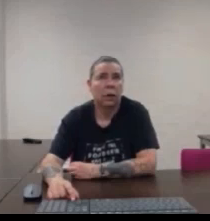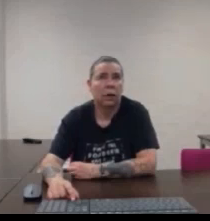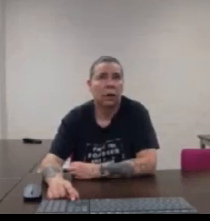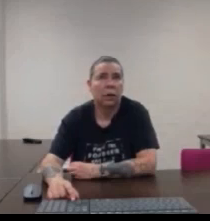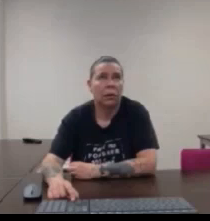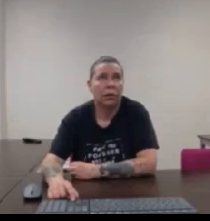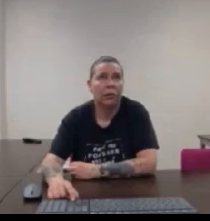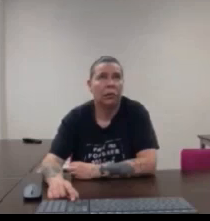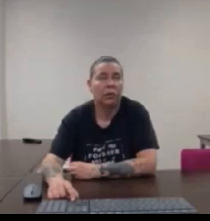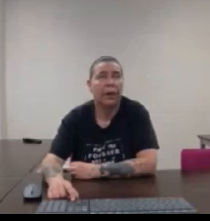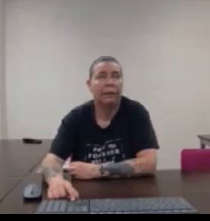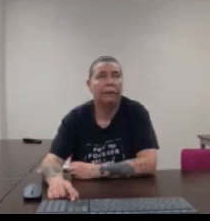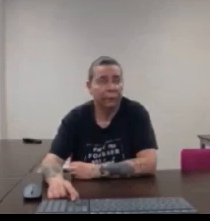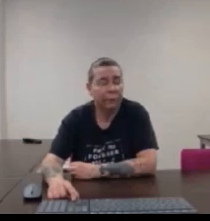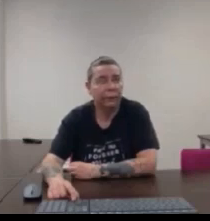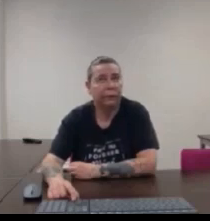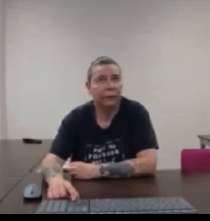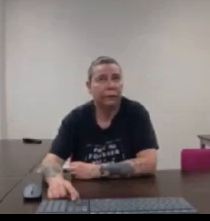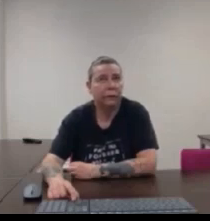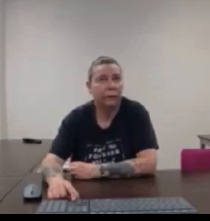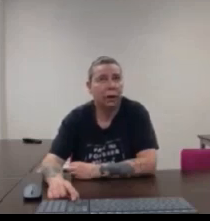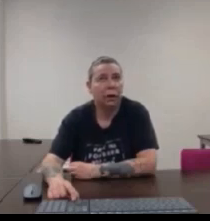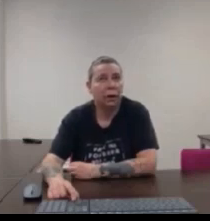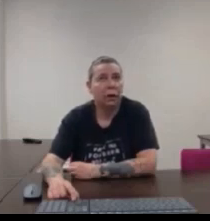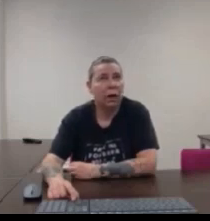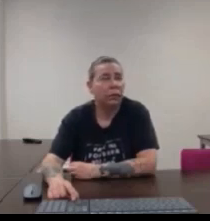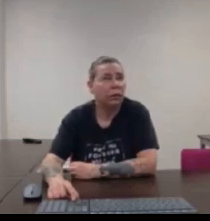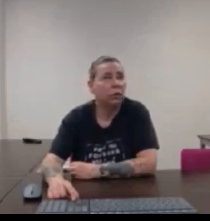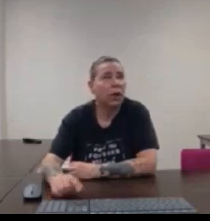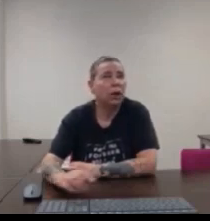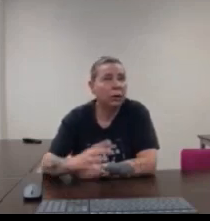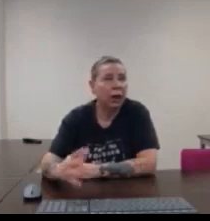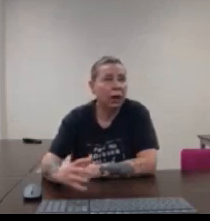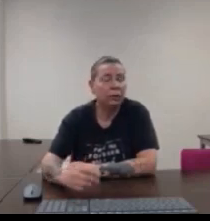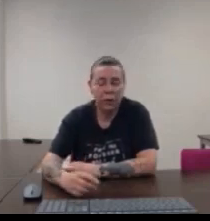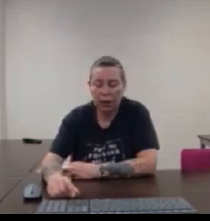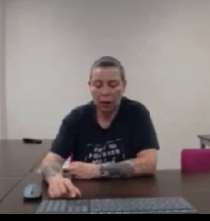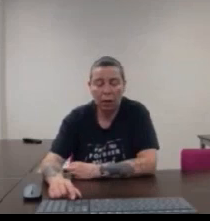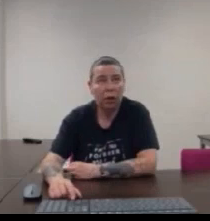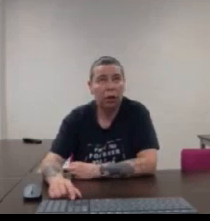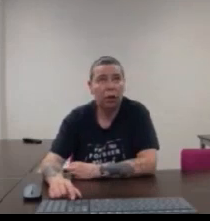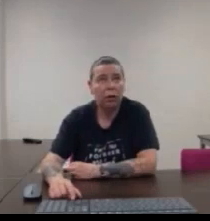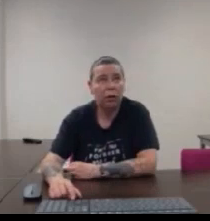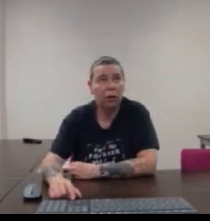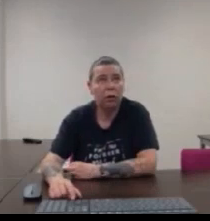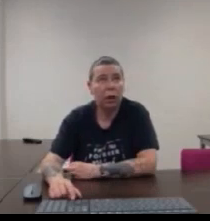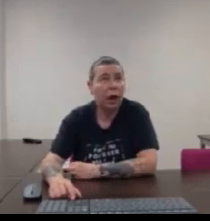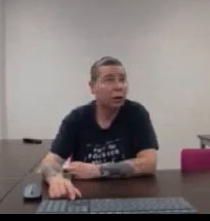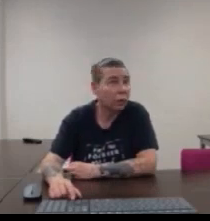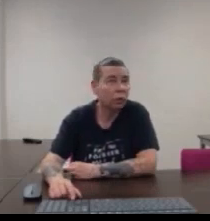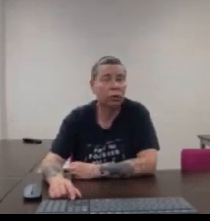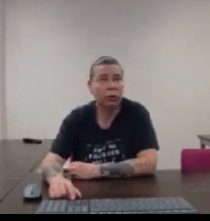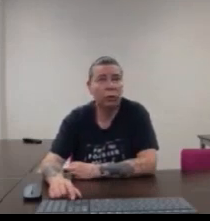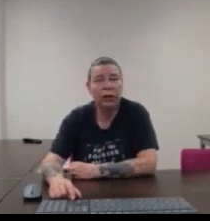Du coup, Valérie, je te laisse prendre le relais pour les spécificités du travail sur écran. Voilà, c'est ce qu'on a commencé à évoquer